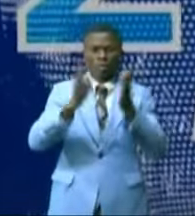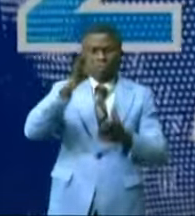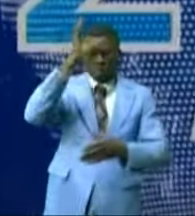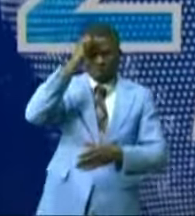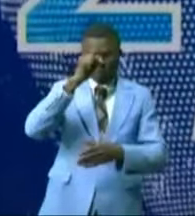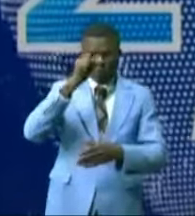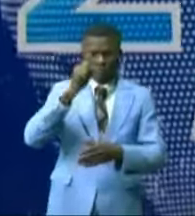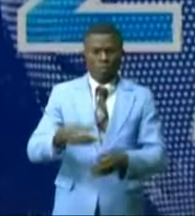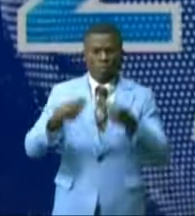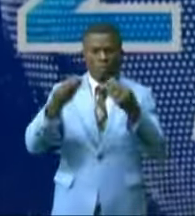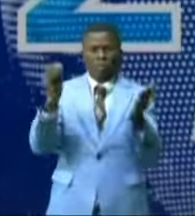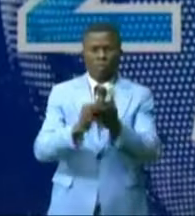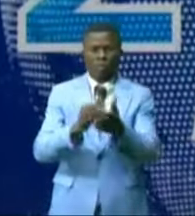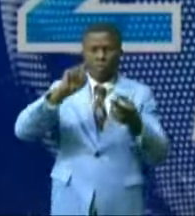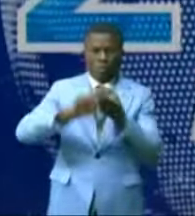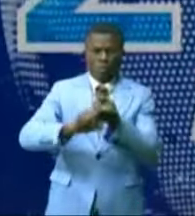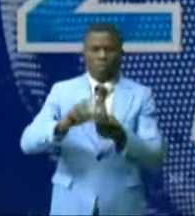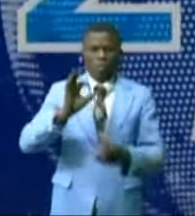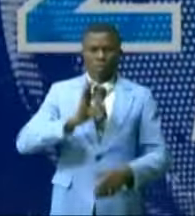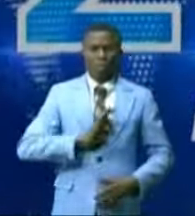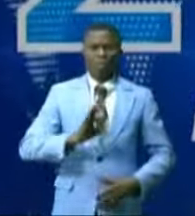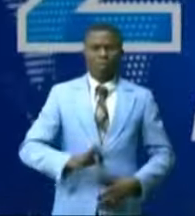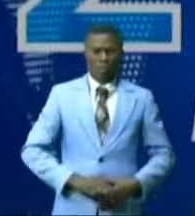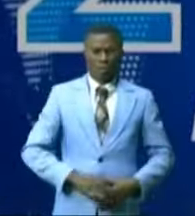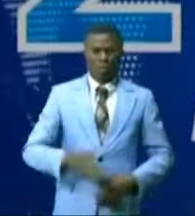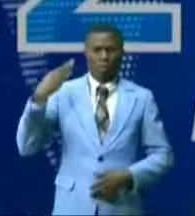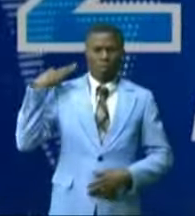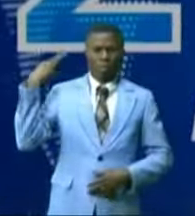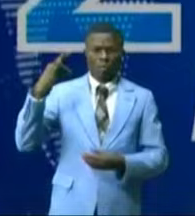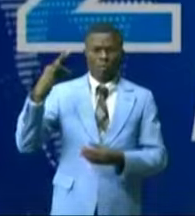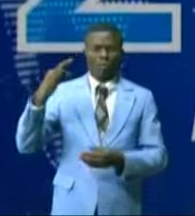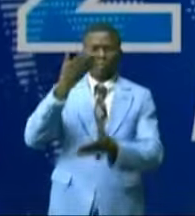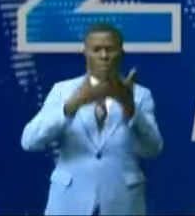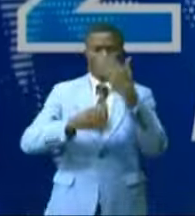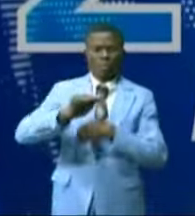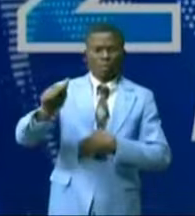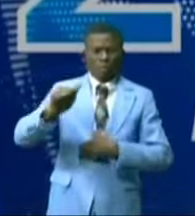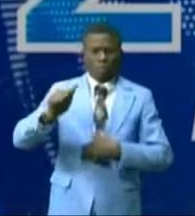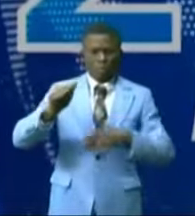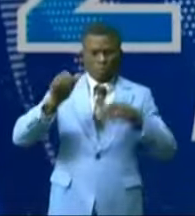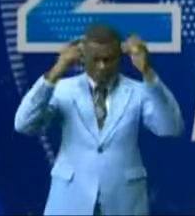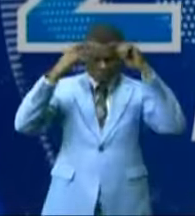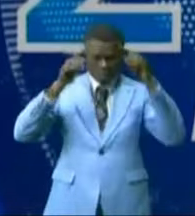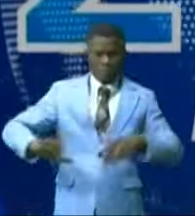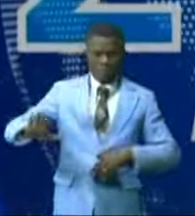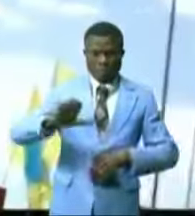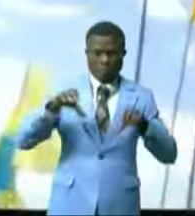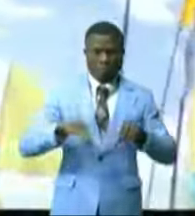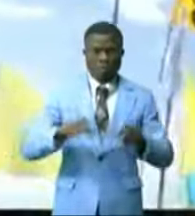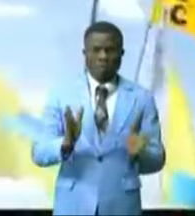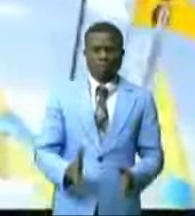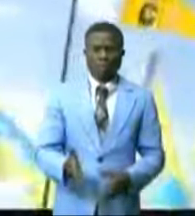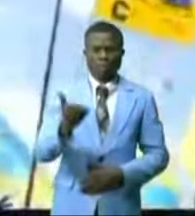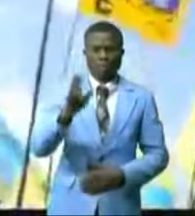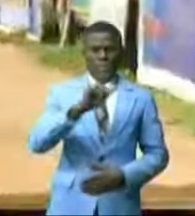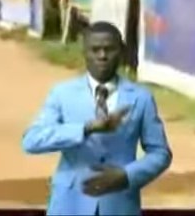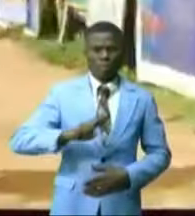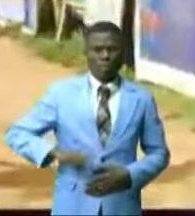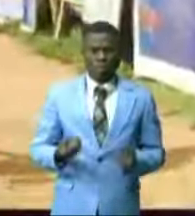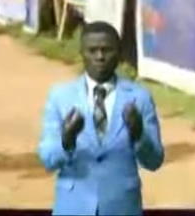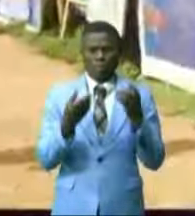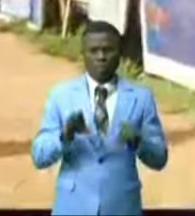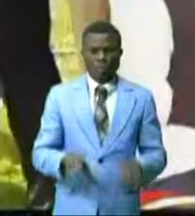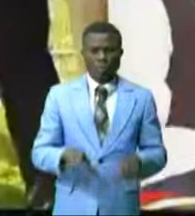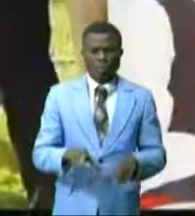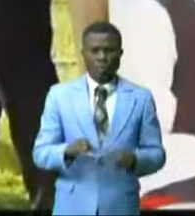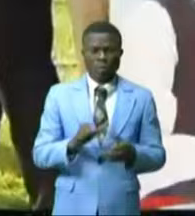de refaire confiance à Félix Tshisekedi, candidat à sa propre succession à la tête du pays. La République démocratique du